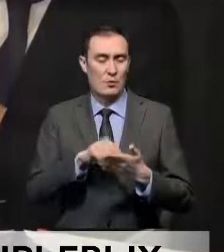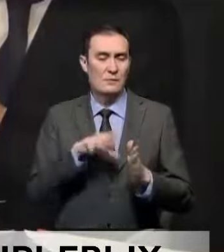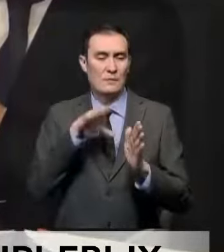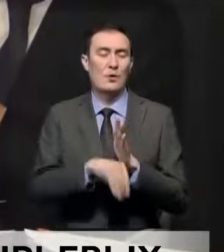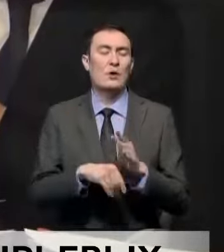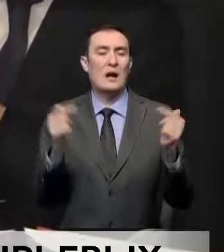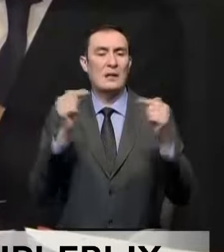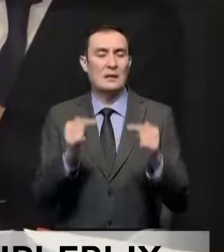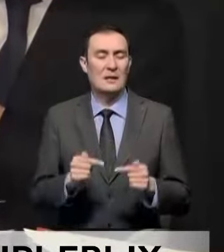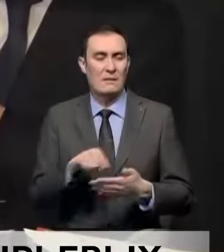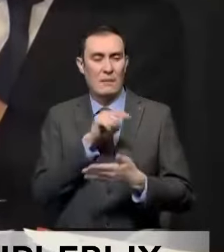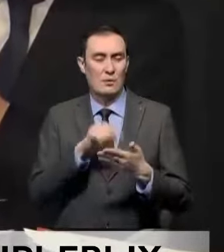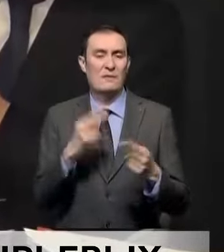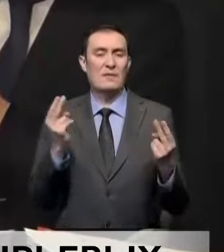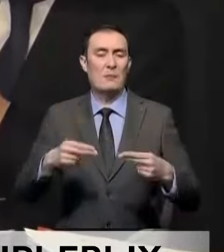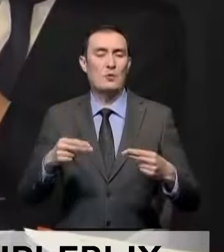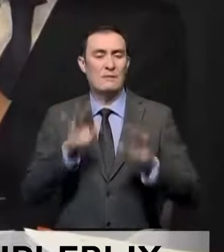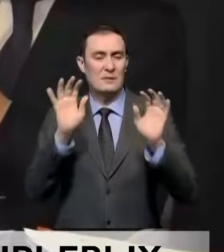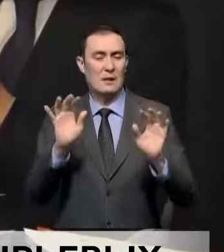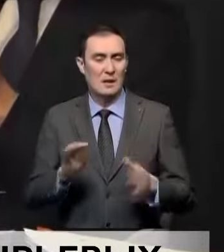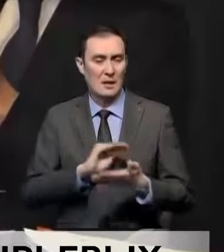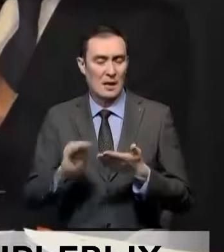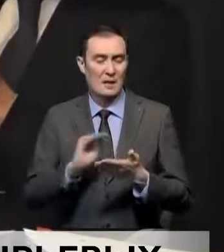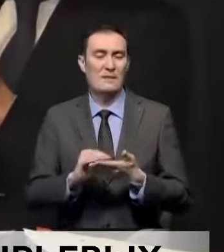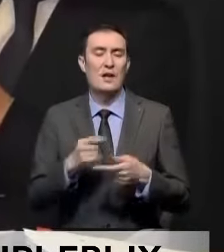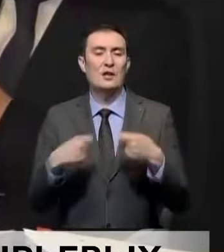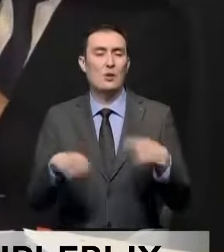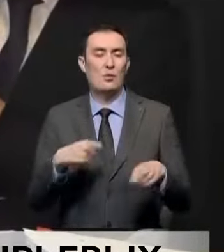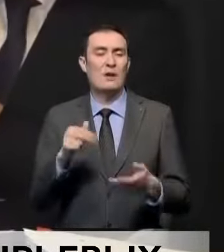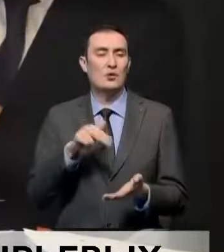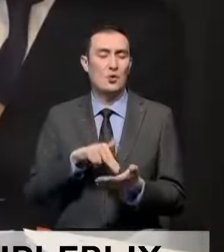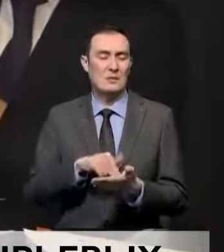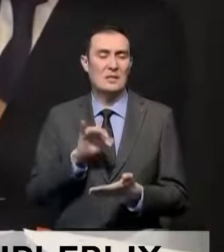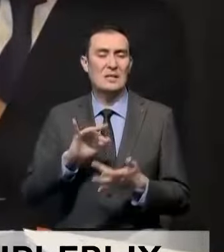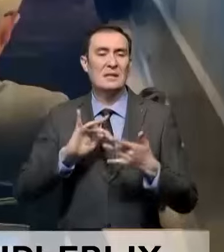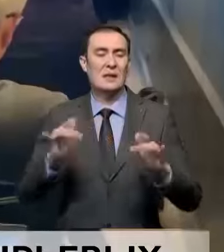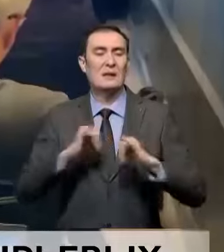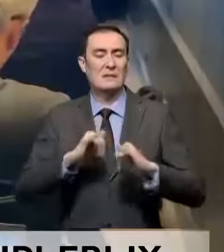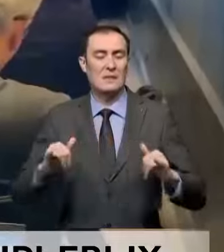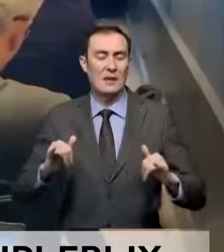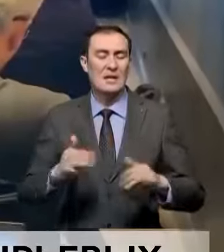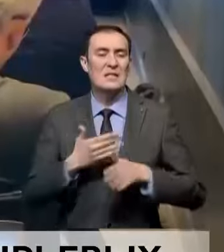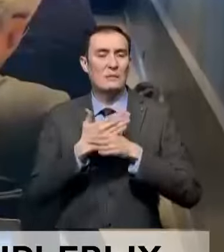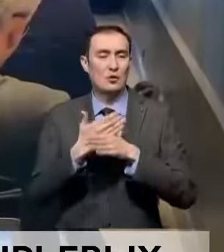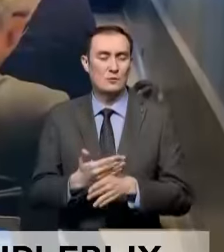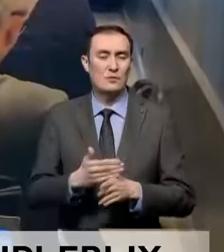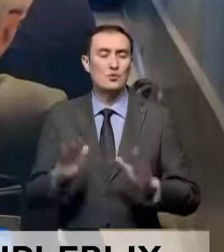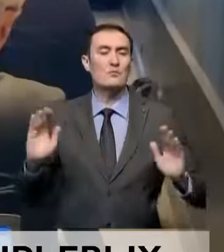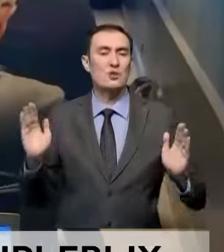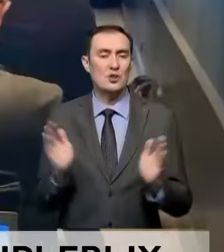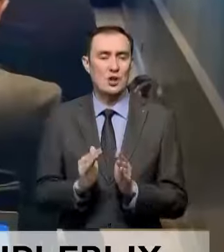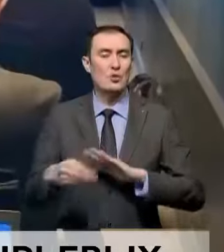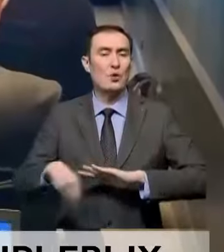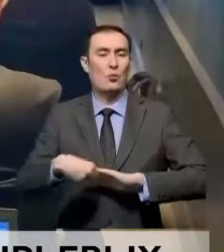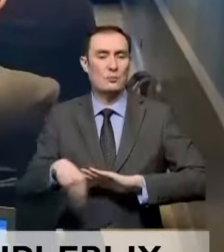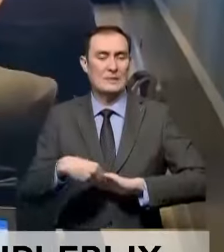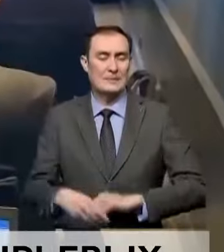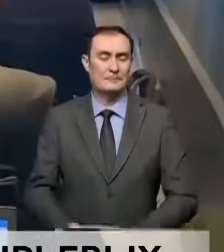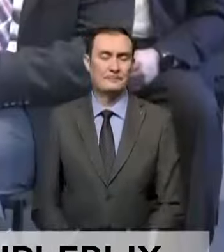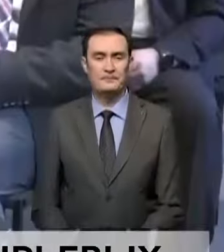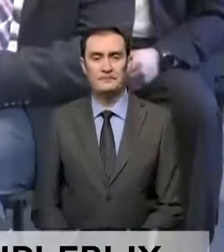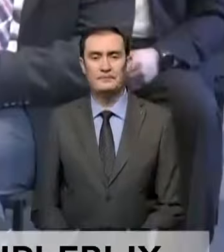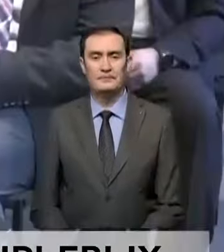касаются конкретных деталей таможенного законодательства, торговых тарифов, а также цифровизации, способствующей уменьшению коррупции.